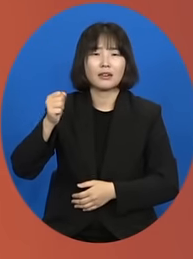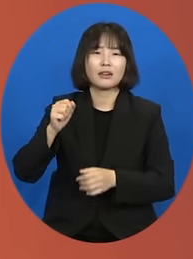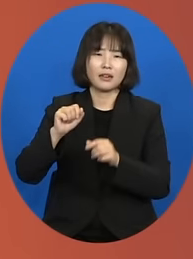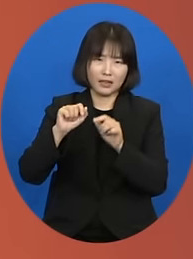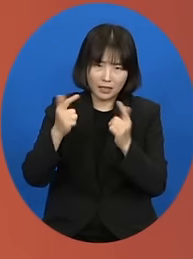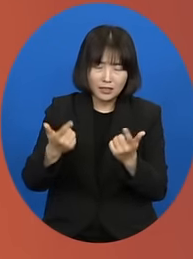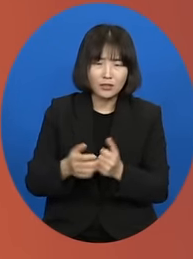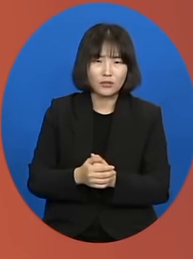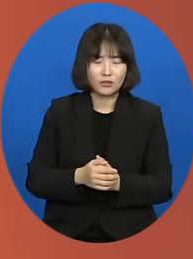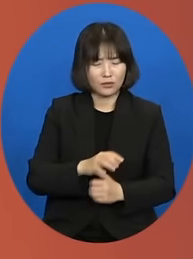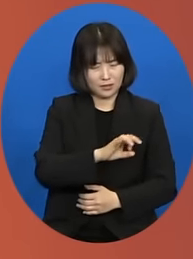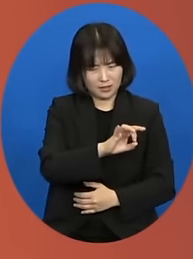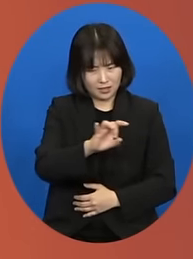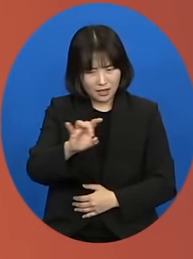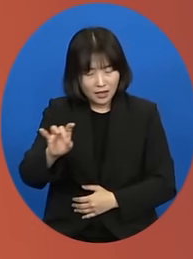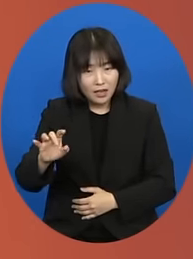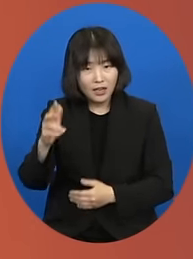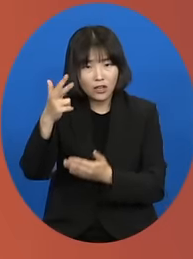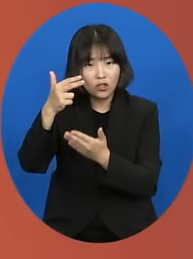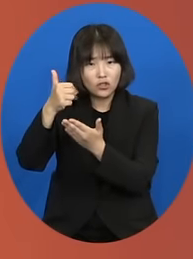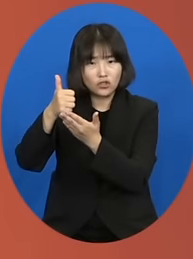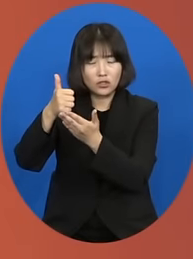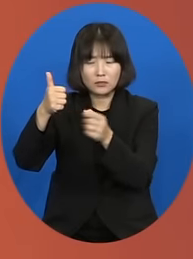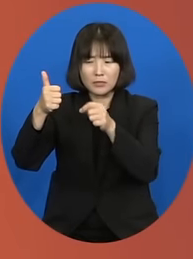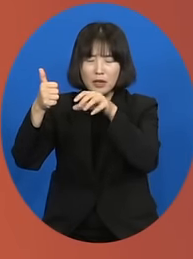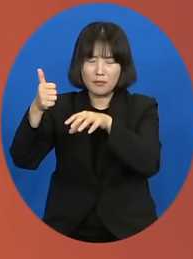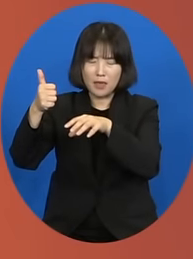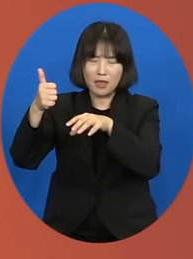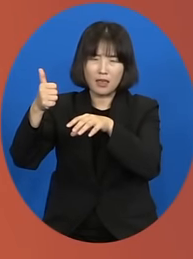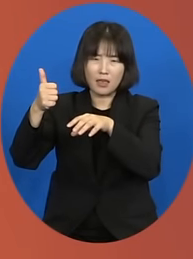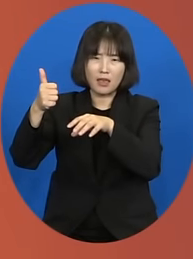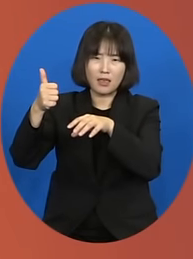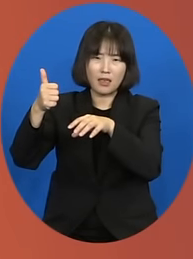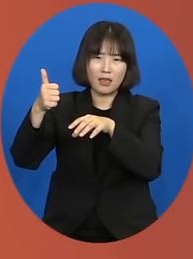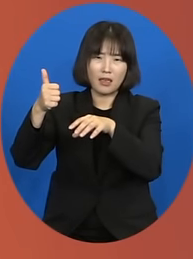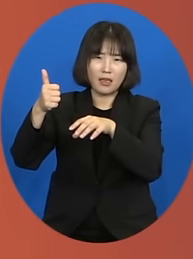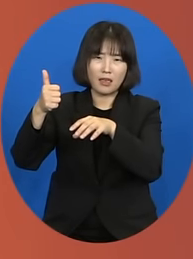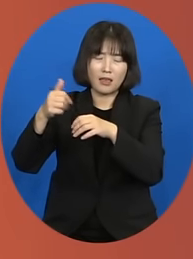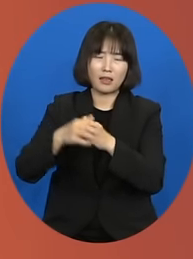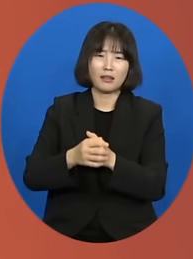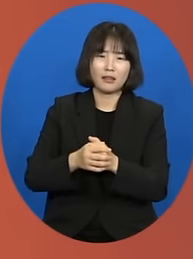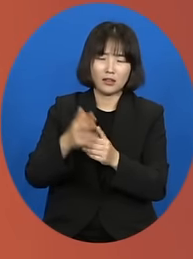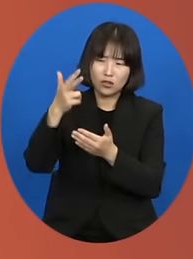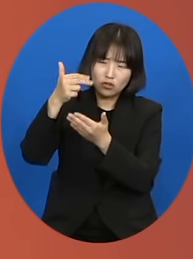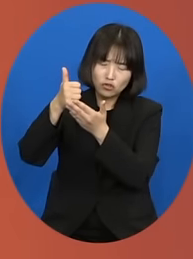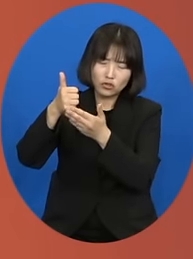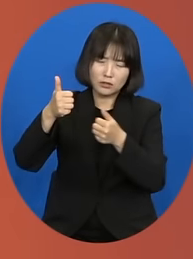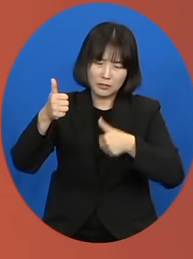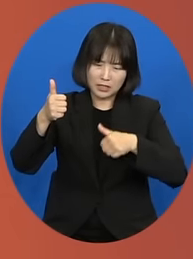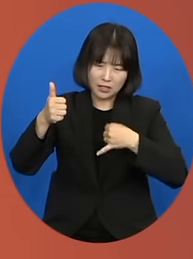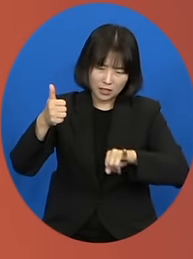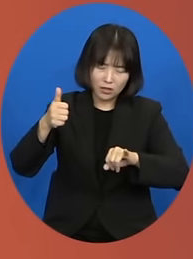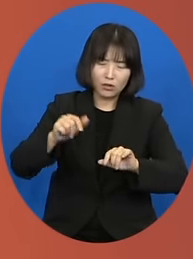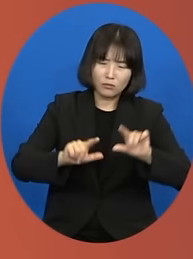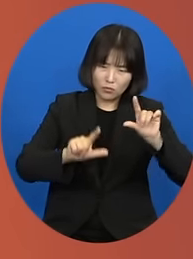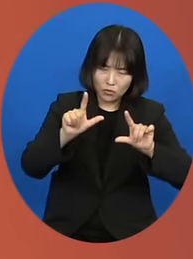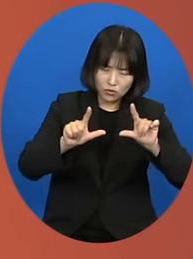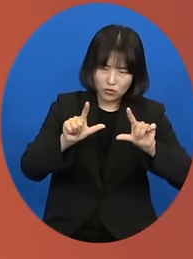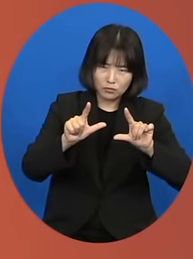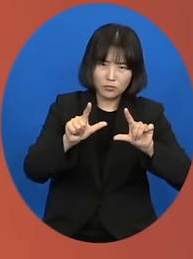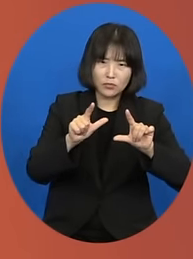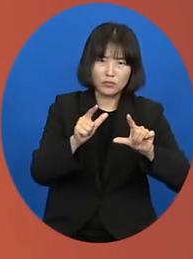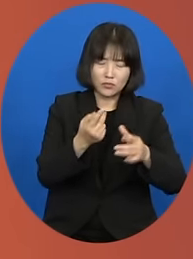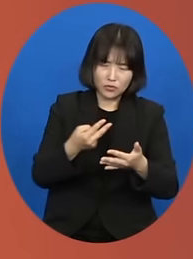사람이 주님 앞에 바로 선 아들의 모습으로, 바로 선 딸의 모습으로 서는 것을 가장